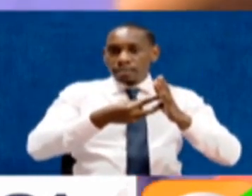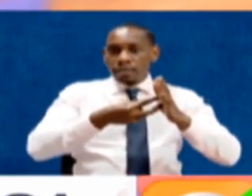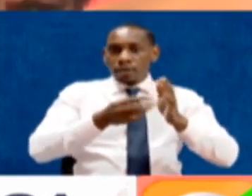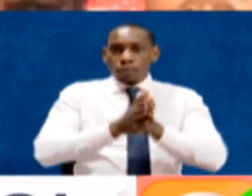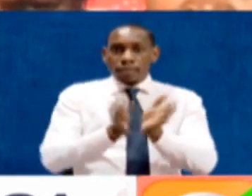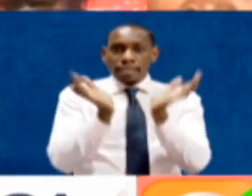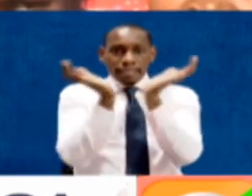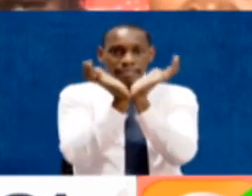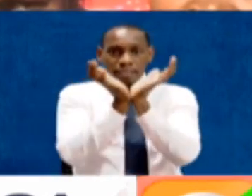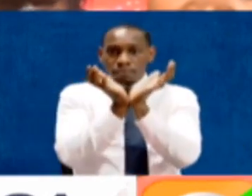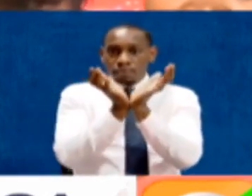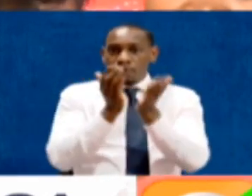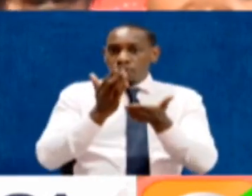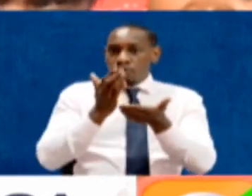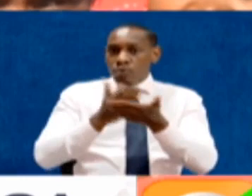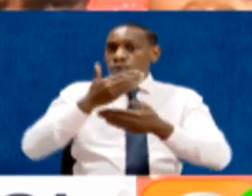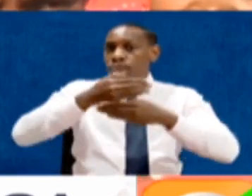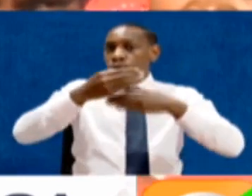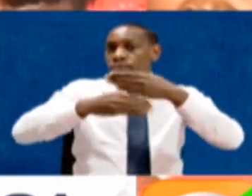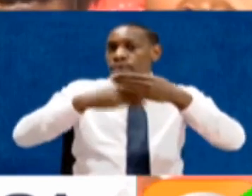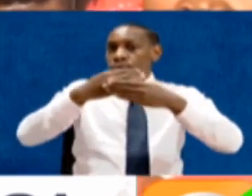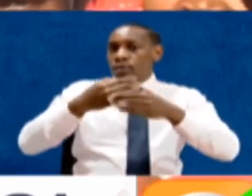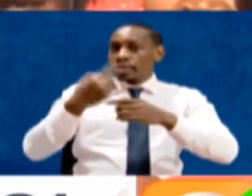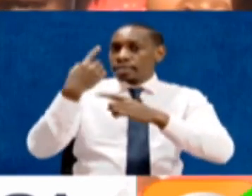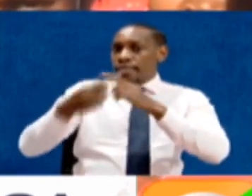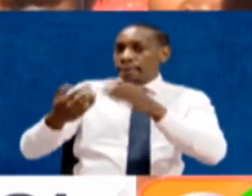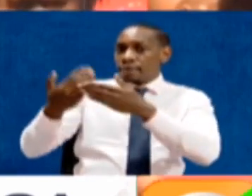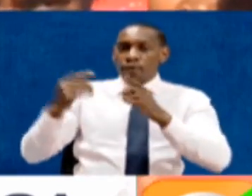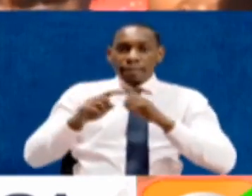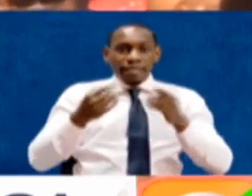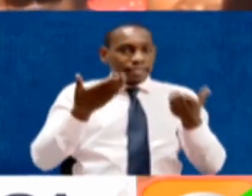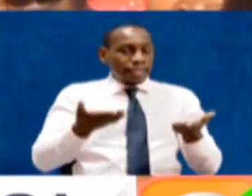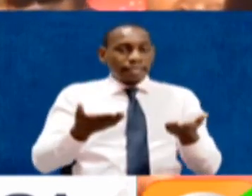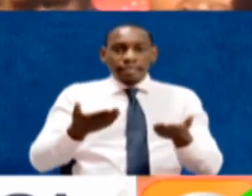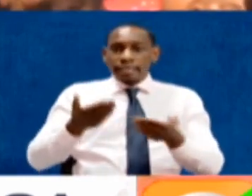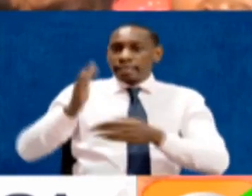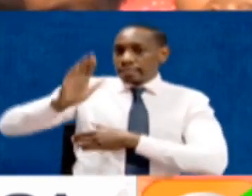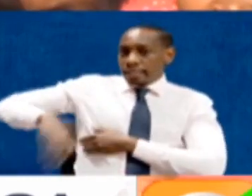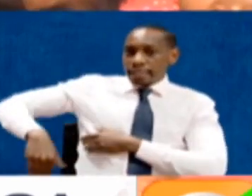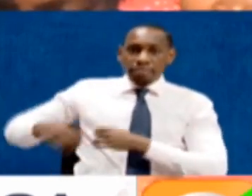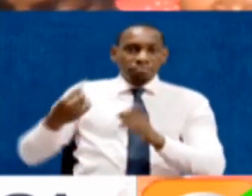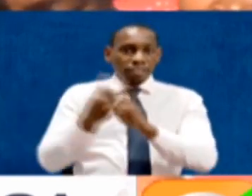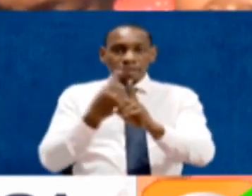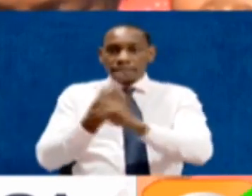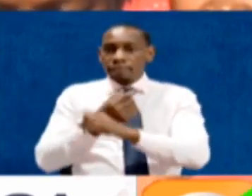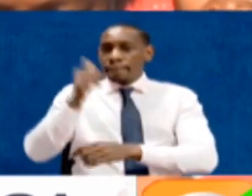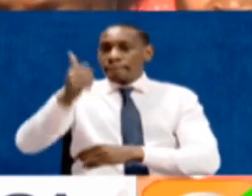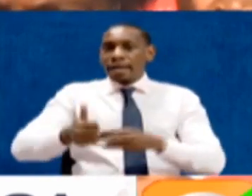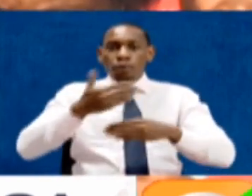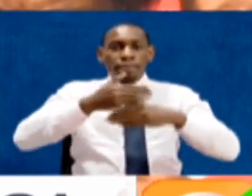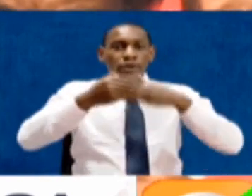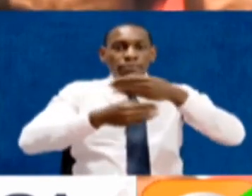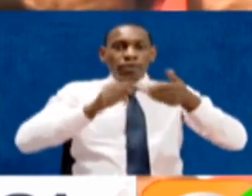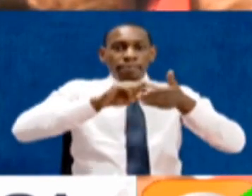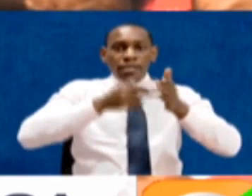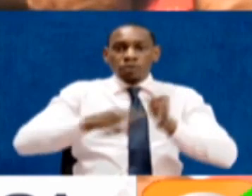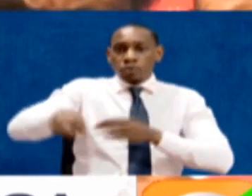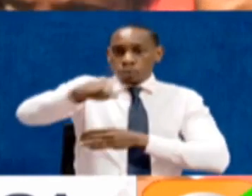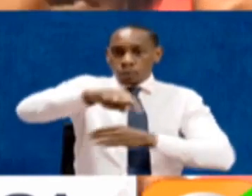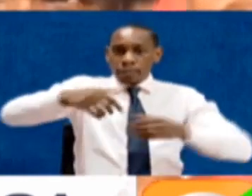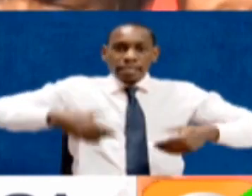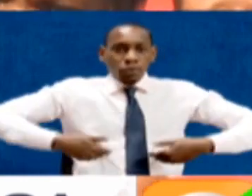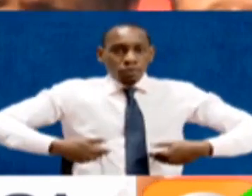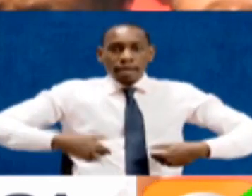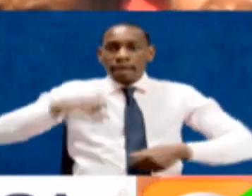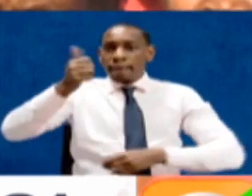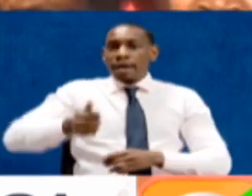hii stadium yetu. Ilikuwa ijengwe mwaka ulioisha lakini kwa sababu ya delay hapa na pale haijajengwa. Kwa hivyo, sisi kama vijana